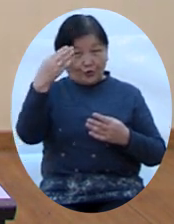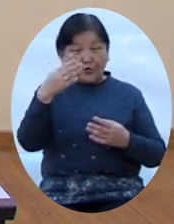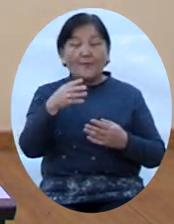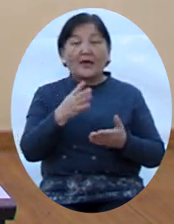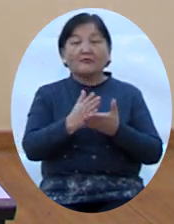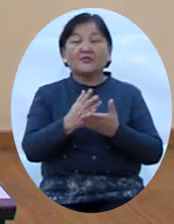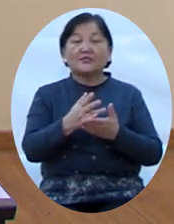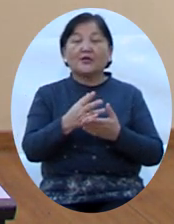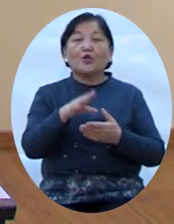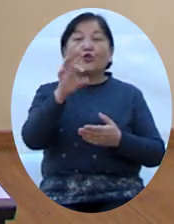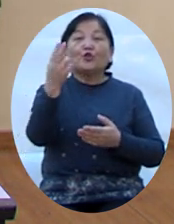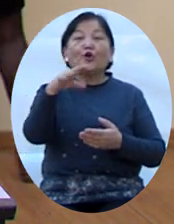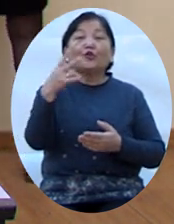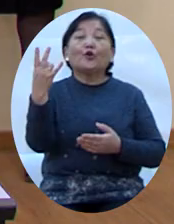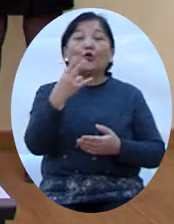хүснэгтэндээ бүглий.